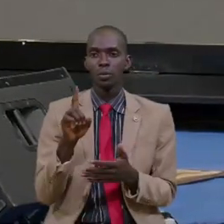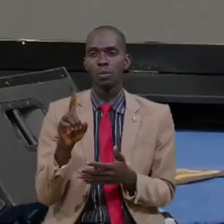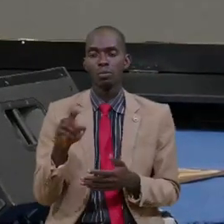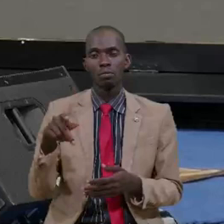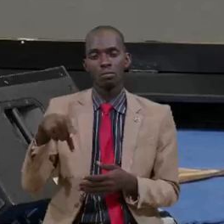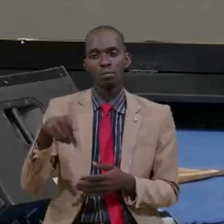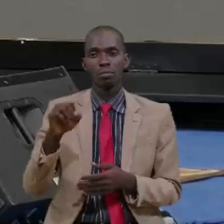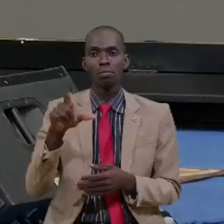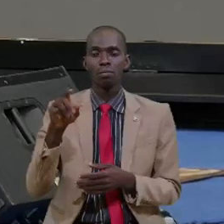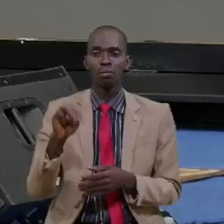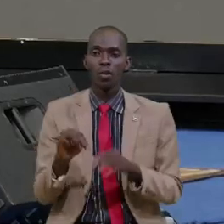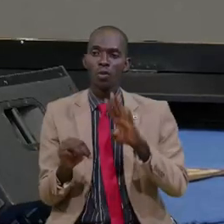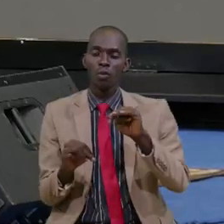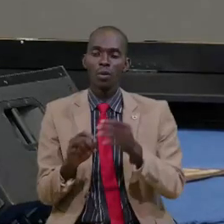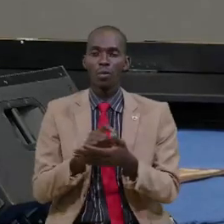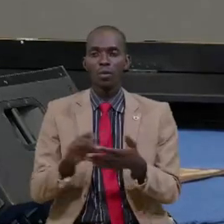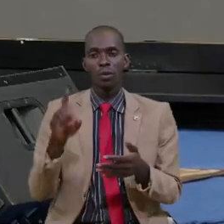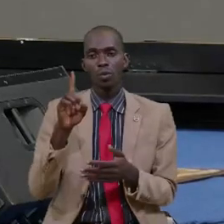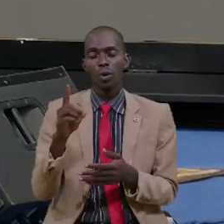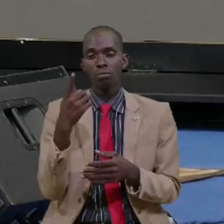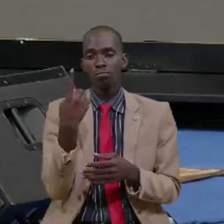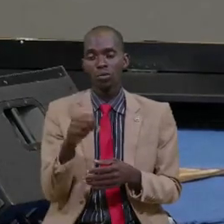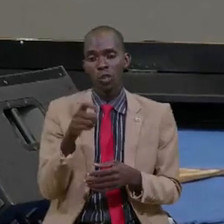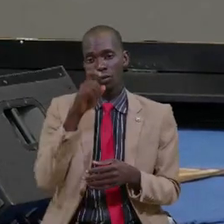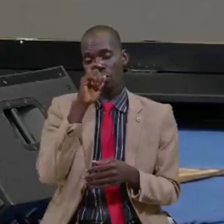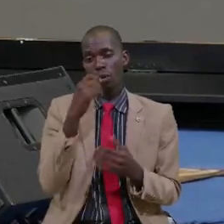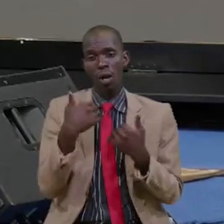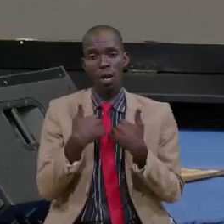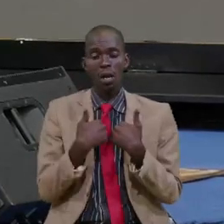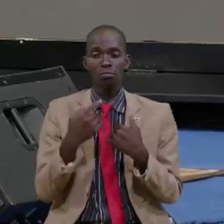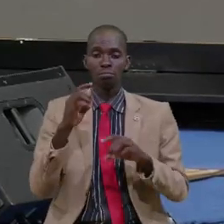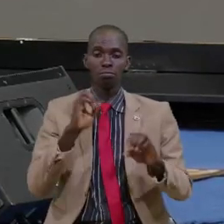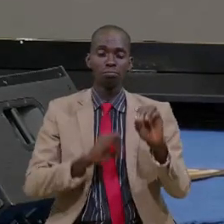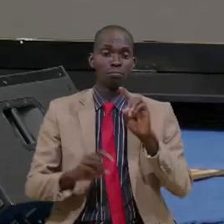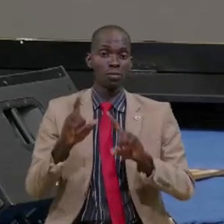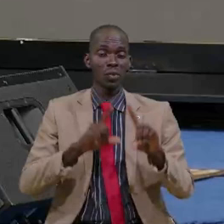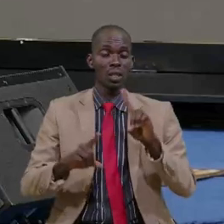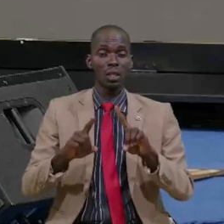verset 1. Psaume 14, verset 1.